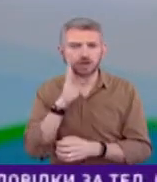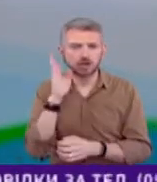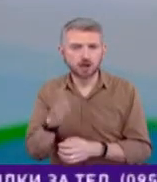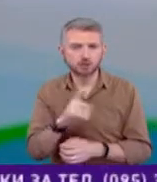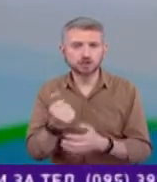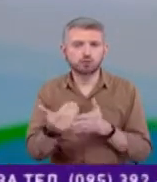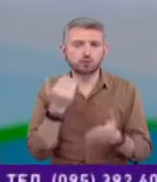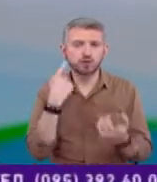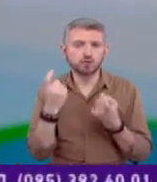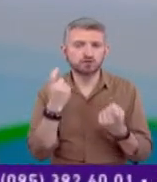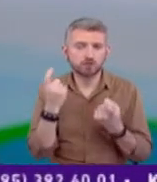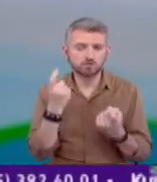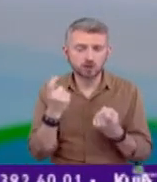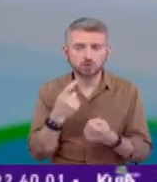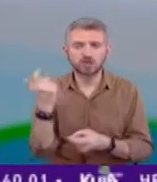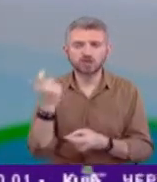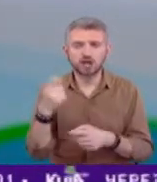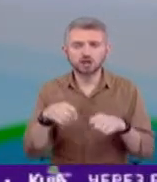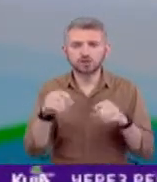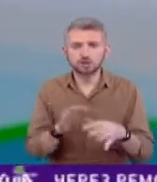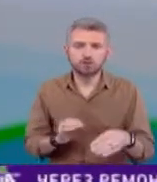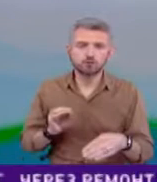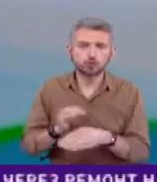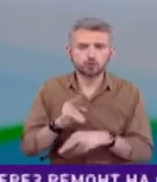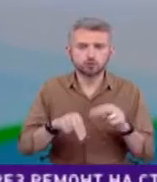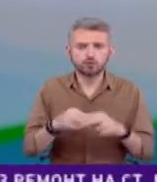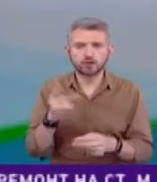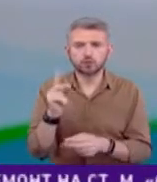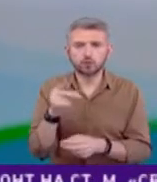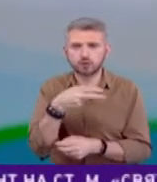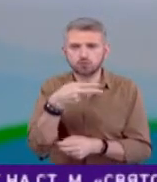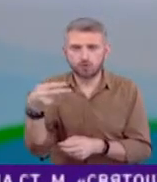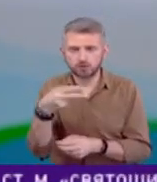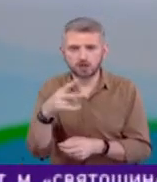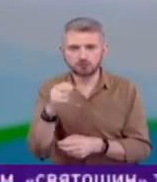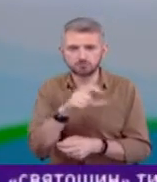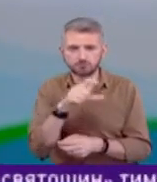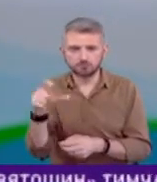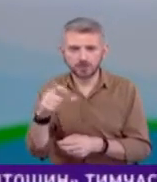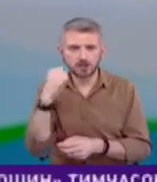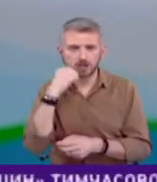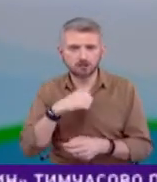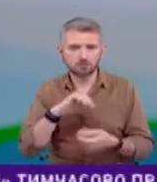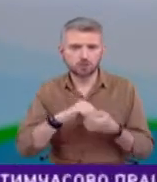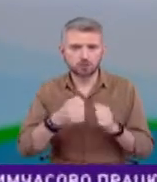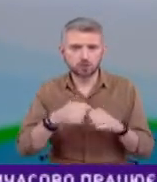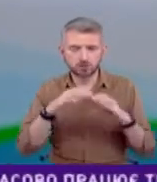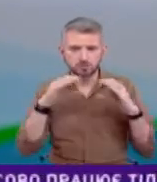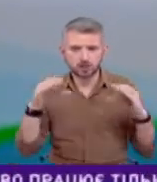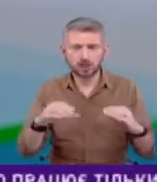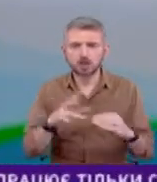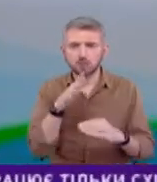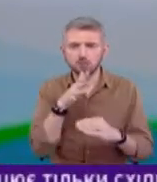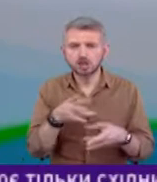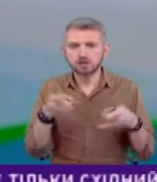За попередньою інформацією, власник вирішив добудувати другий поверх на старих бетонних плитах. На момент обвалу троє жінок, які